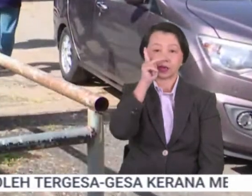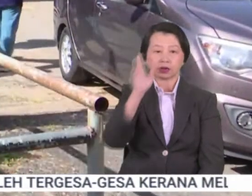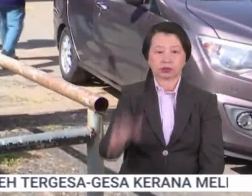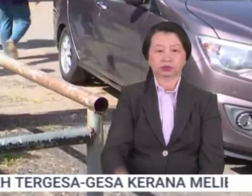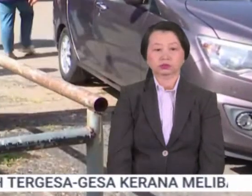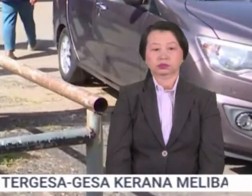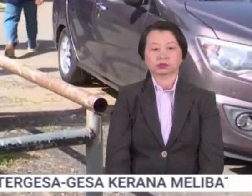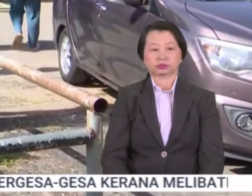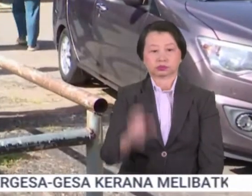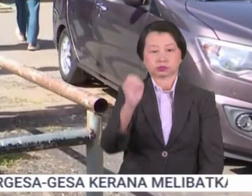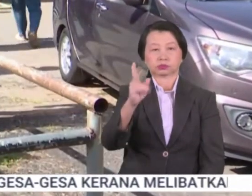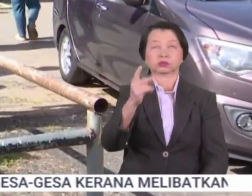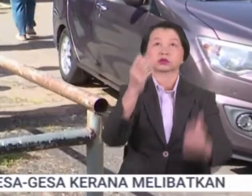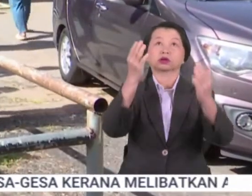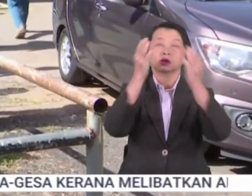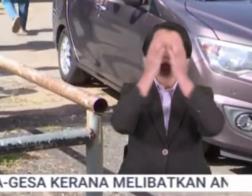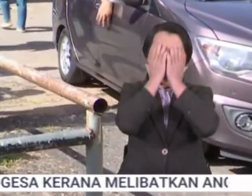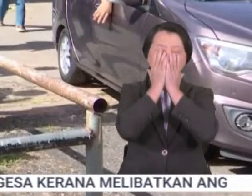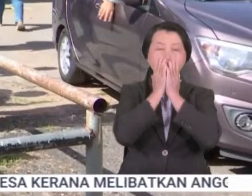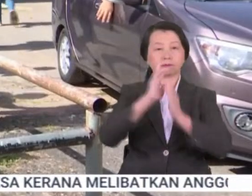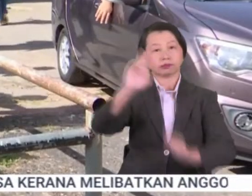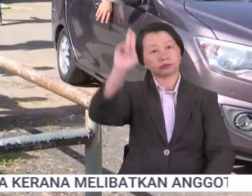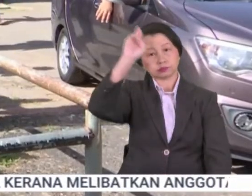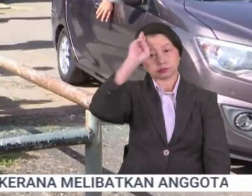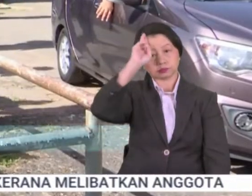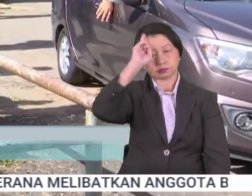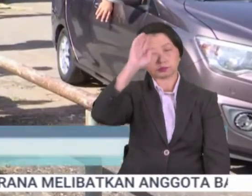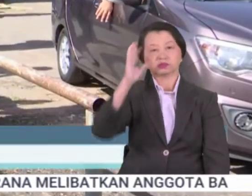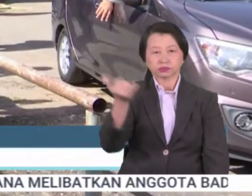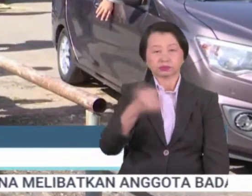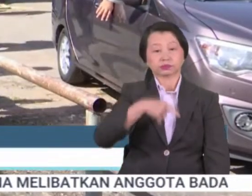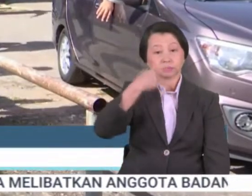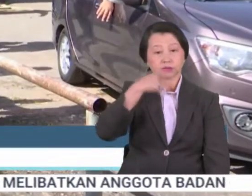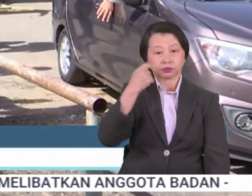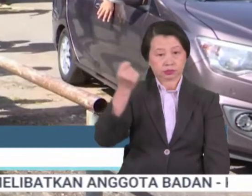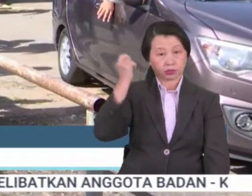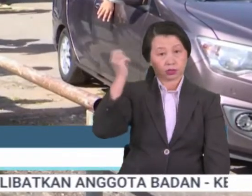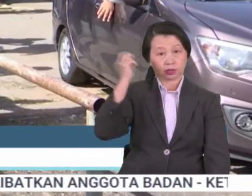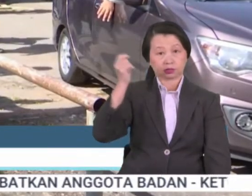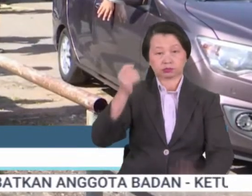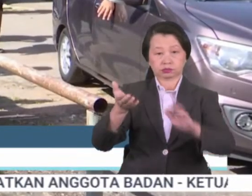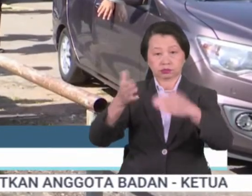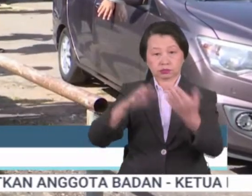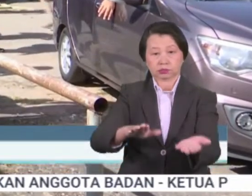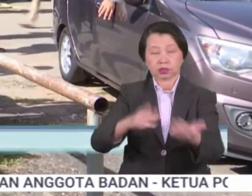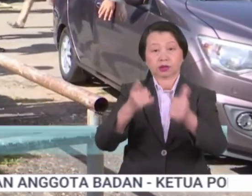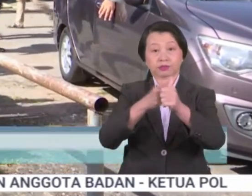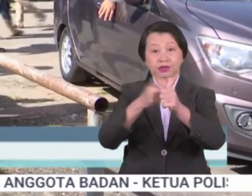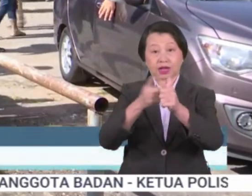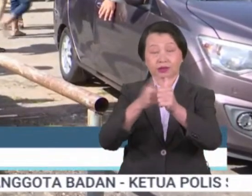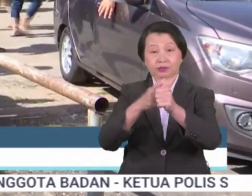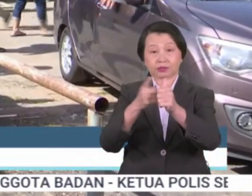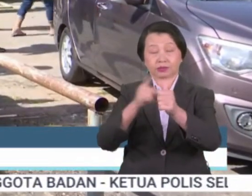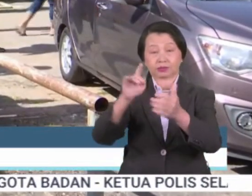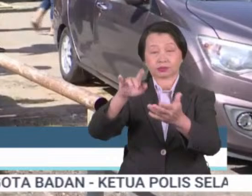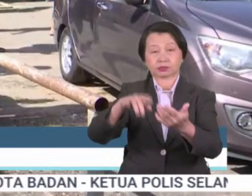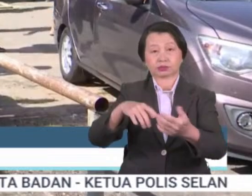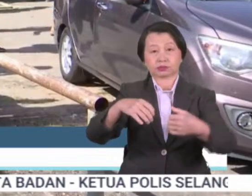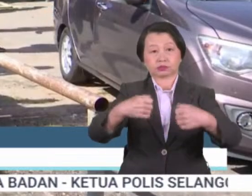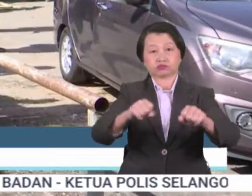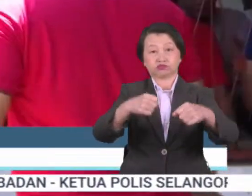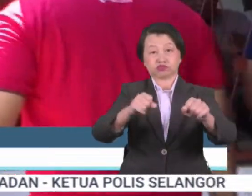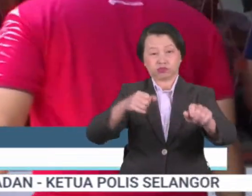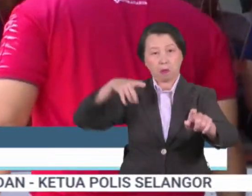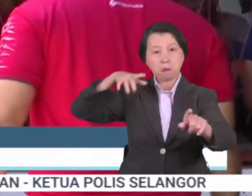Anwar baik alhamdulillah seperti yang dikatakan tadi jenazah pertama mangsa nahas pesawat di elmina